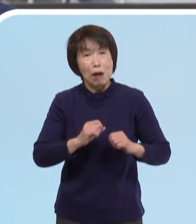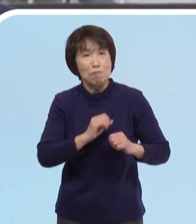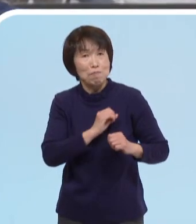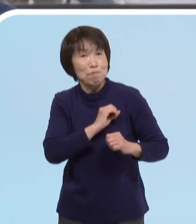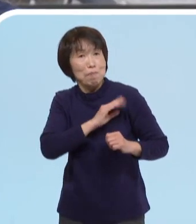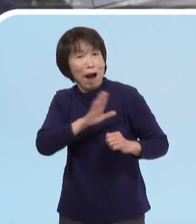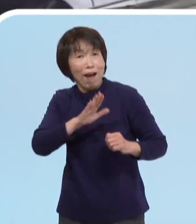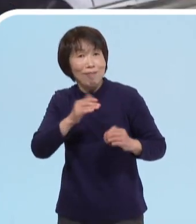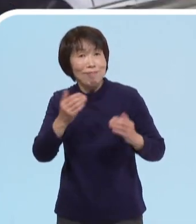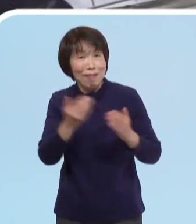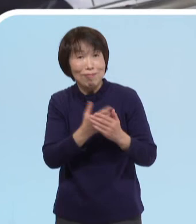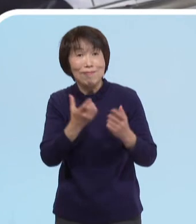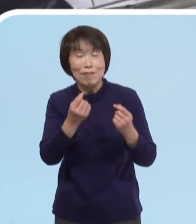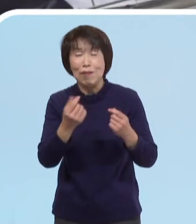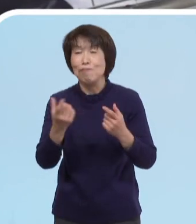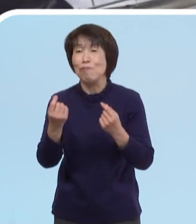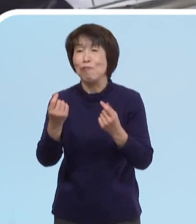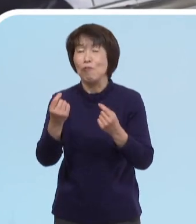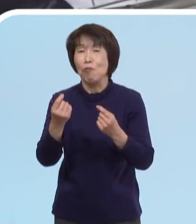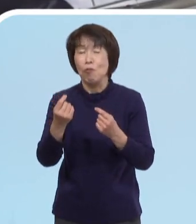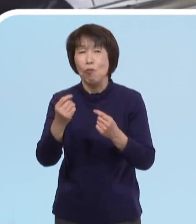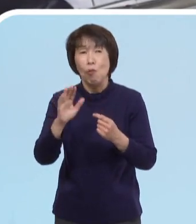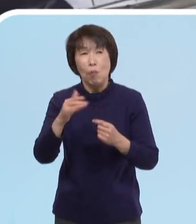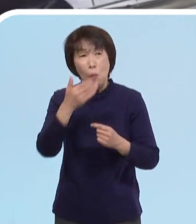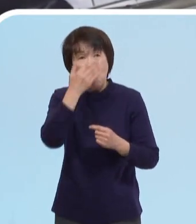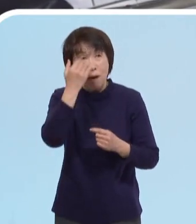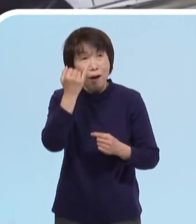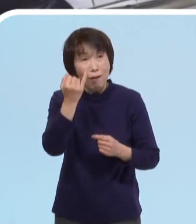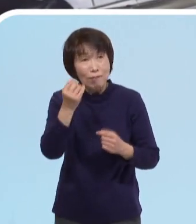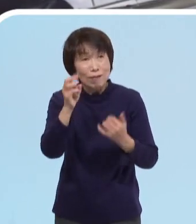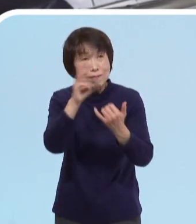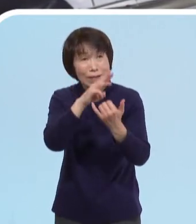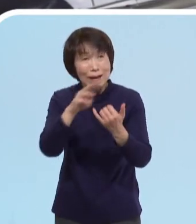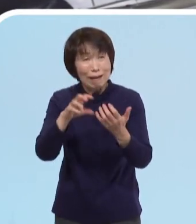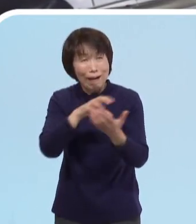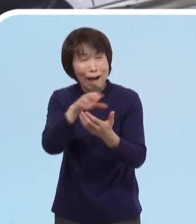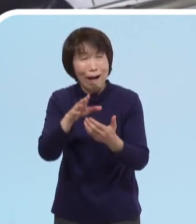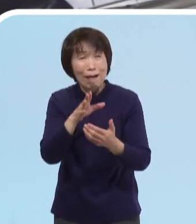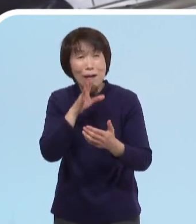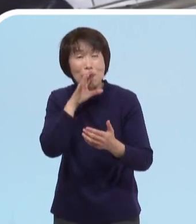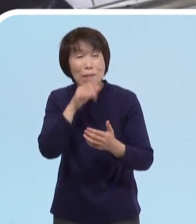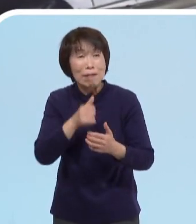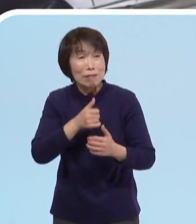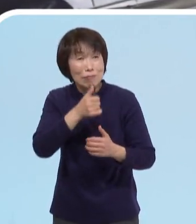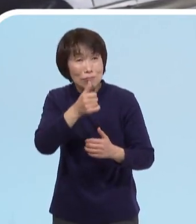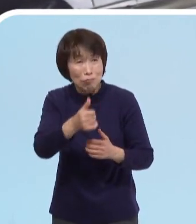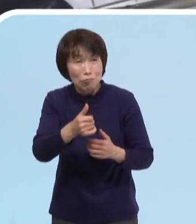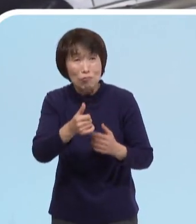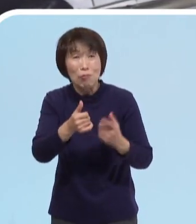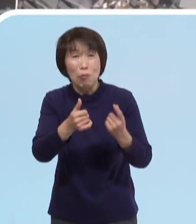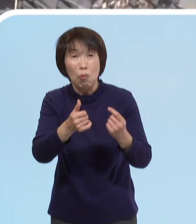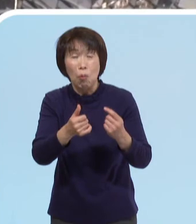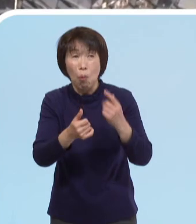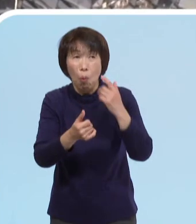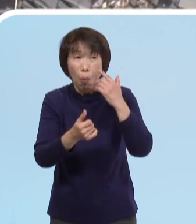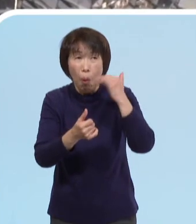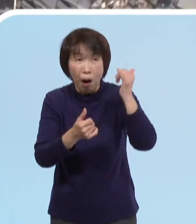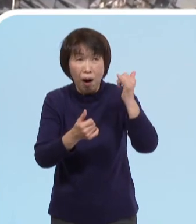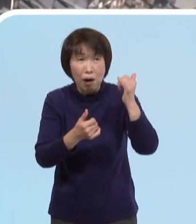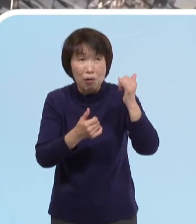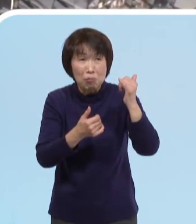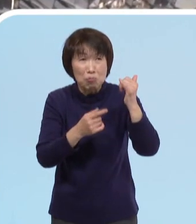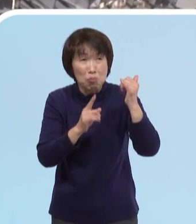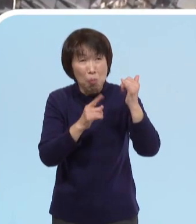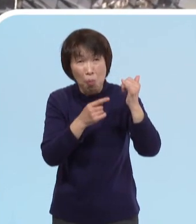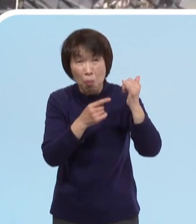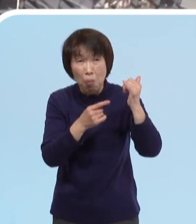はい、 けどお年頃のお嬢さんがですよこれも災害現場に行くっていうのは親からする